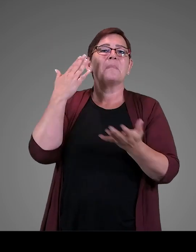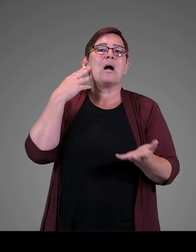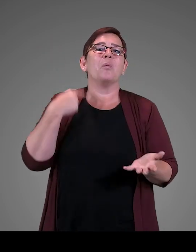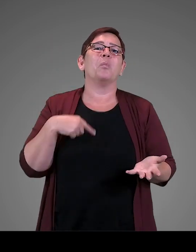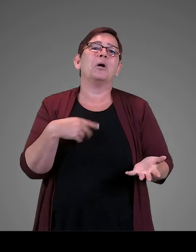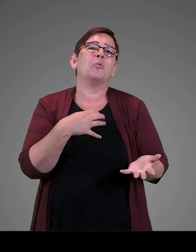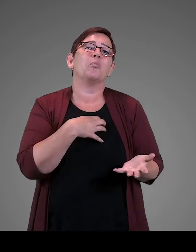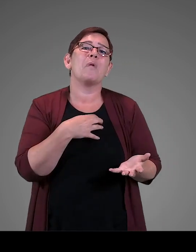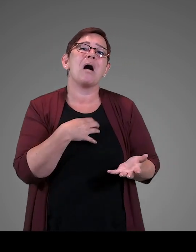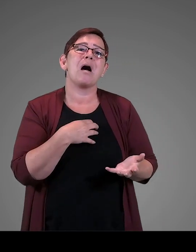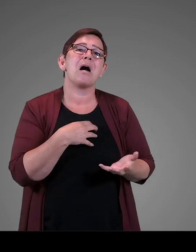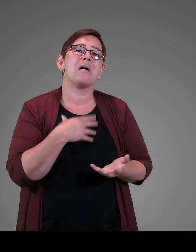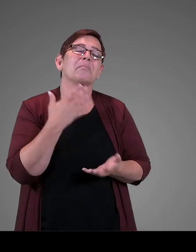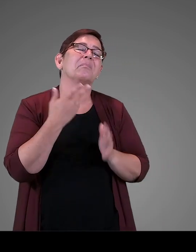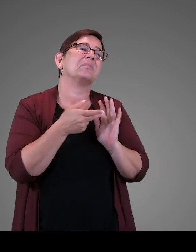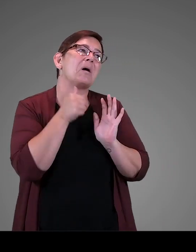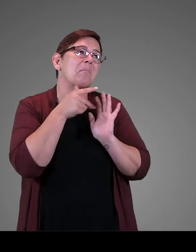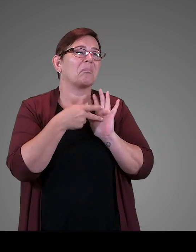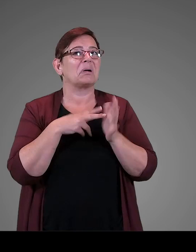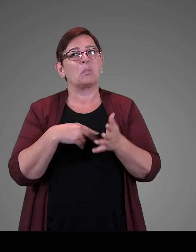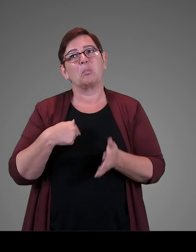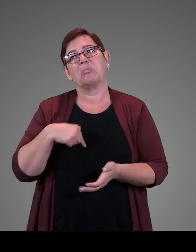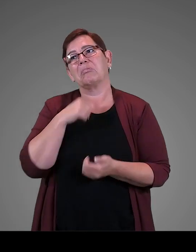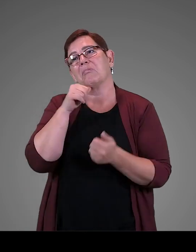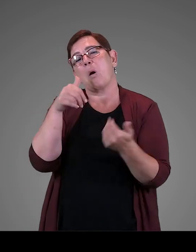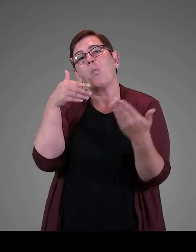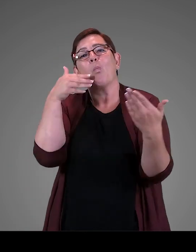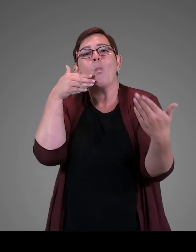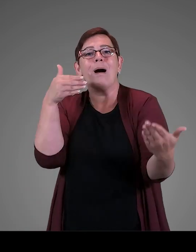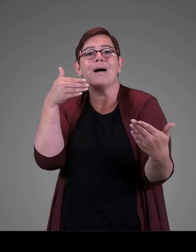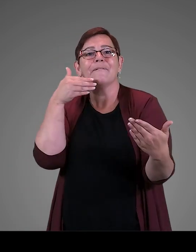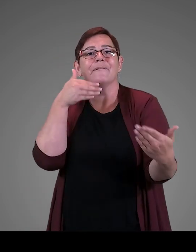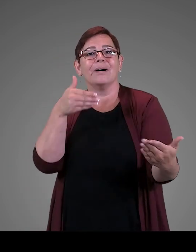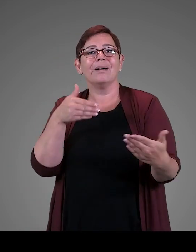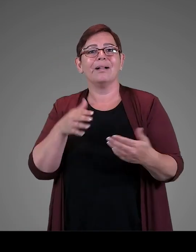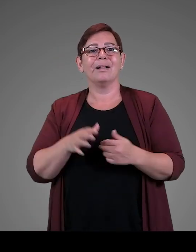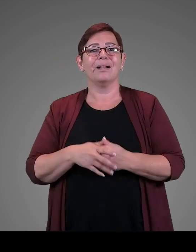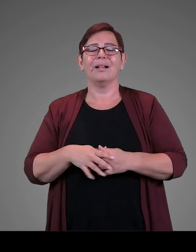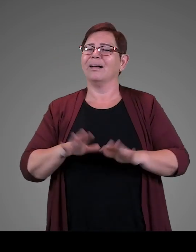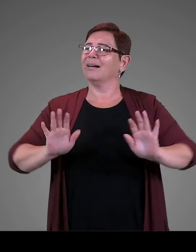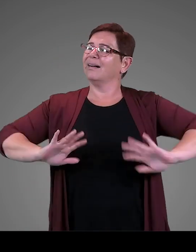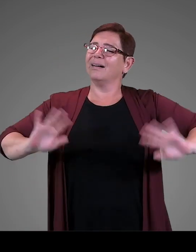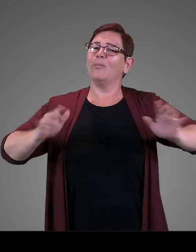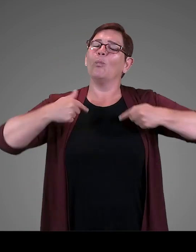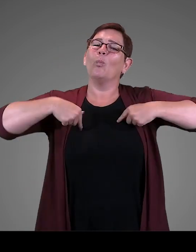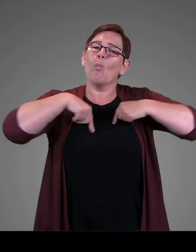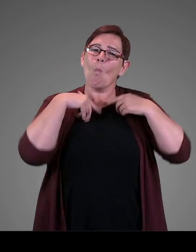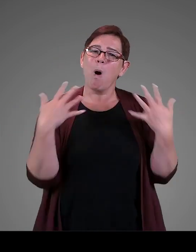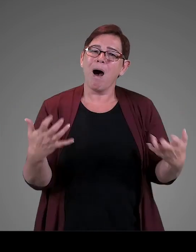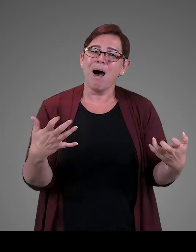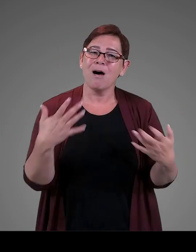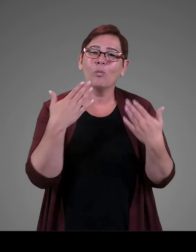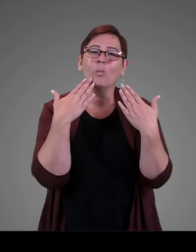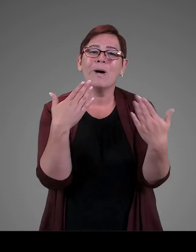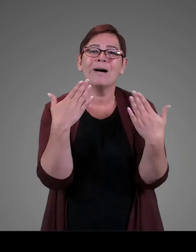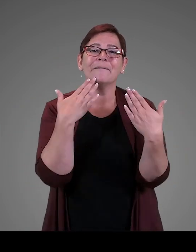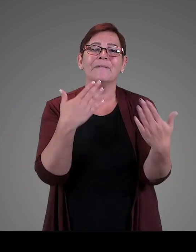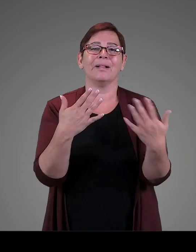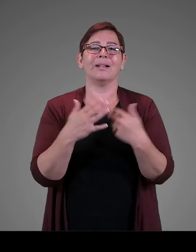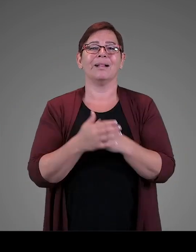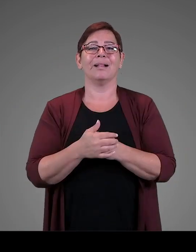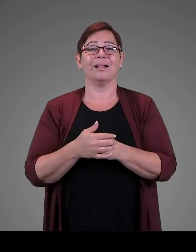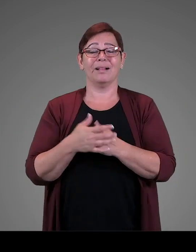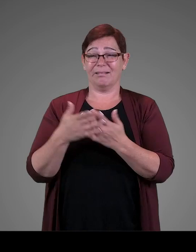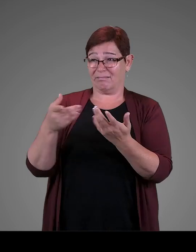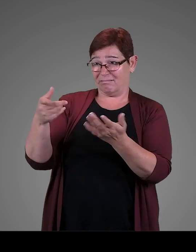on chiale, qu'on ne peut pas être reconnaissant. Moi, je le vois aussi dans une mesure où est-ce que tous les centres d'artistes se placent dans une